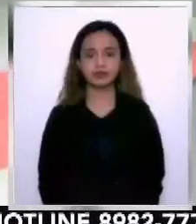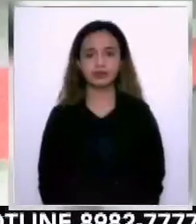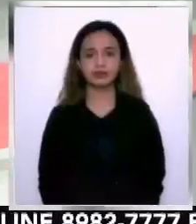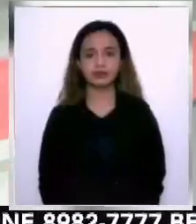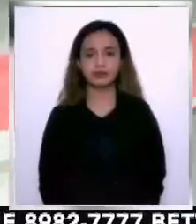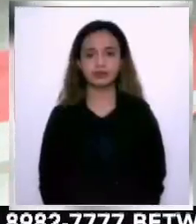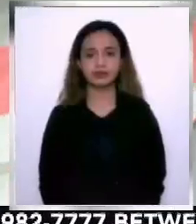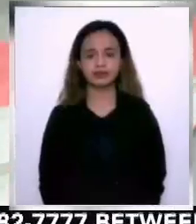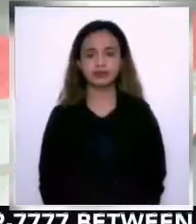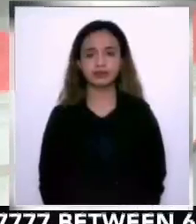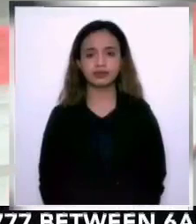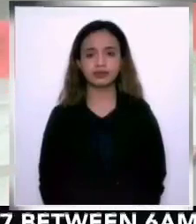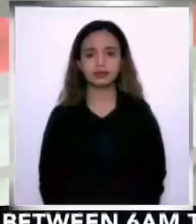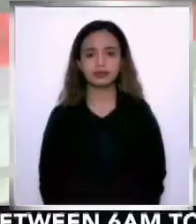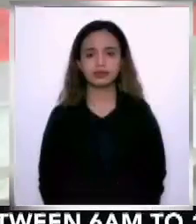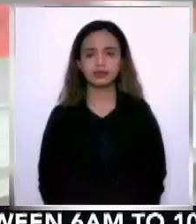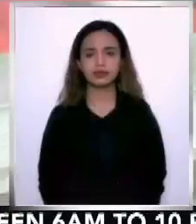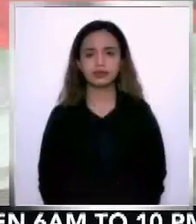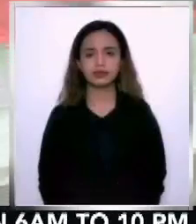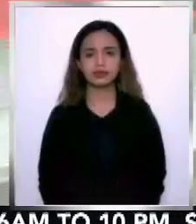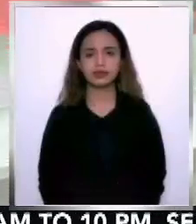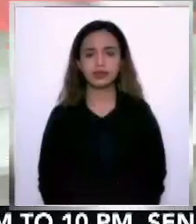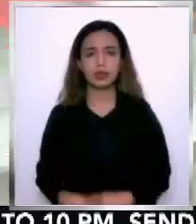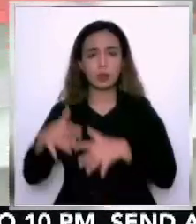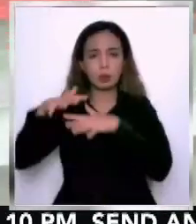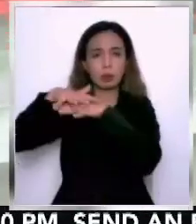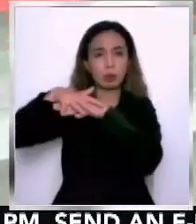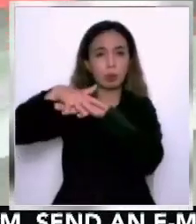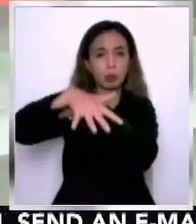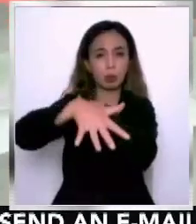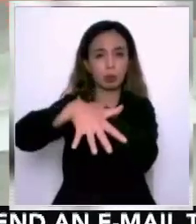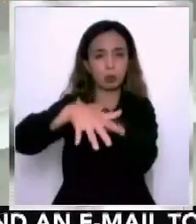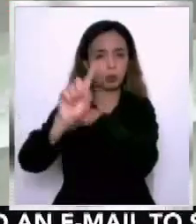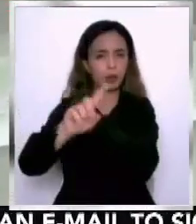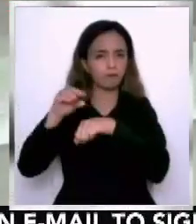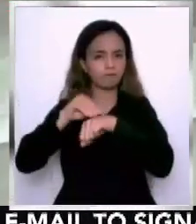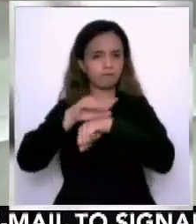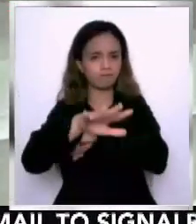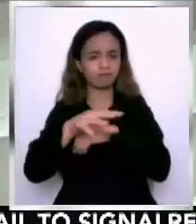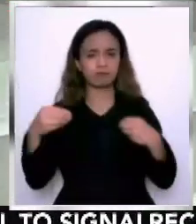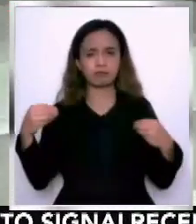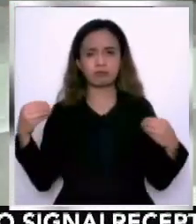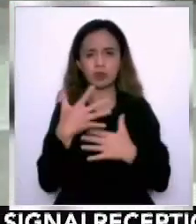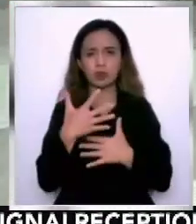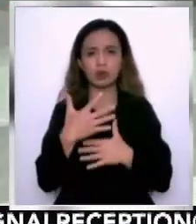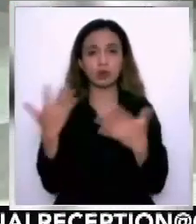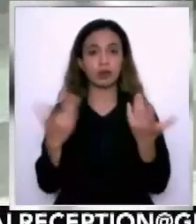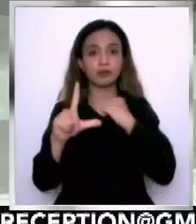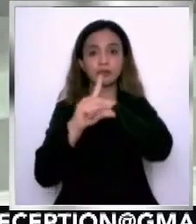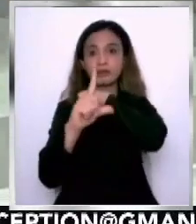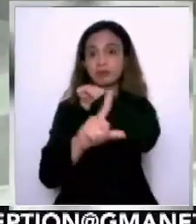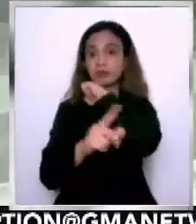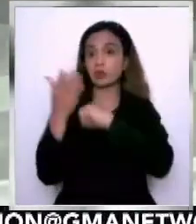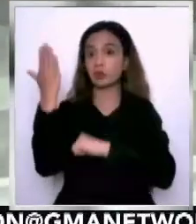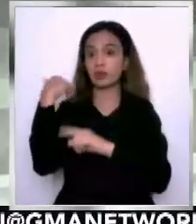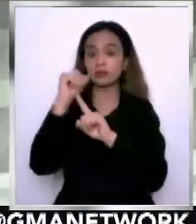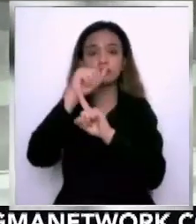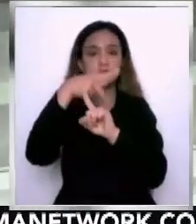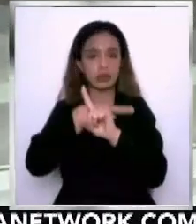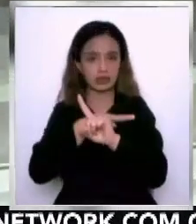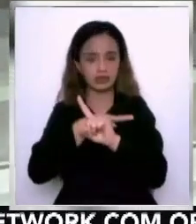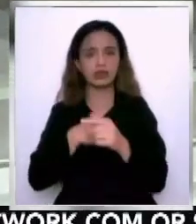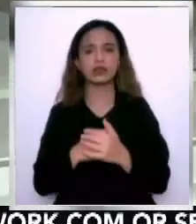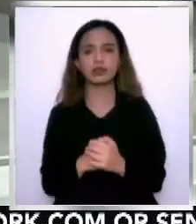Matinding takot man ang iniwan ng landslide sa mga residente ng Baybay City sa Leyte noong Abril, nang ibabaw pa rin